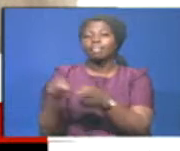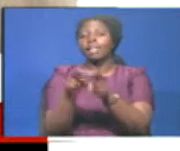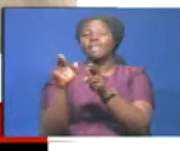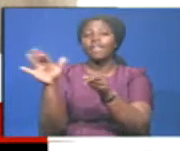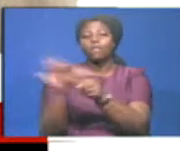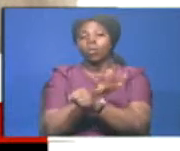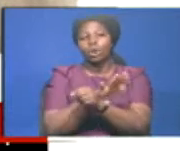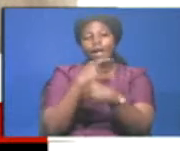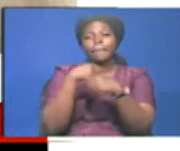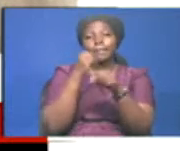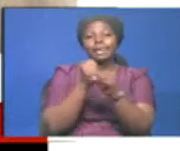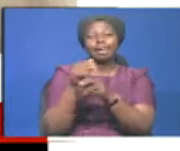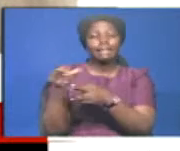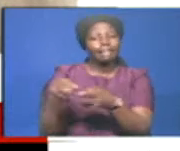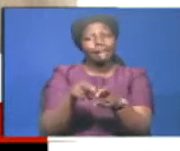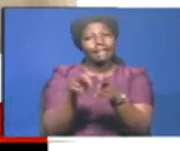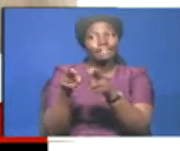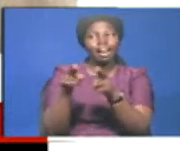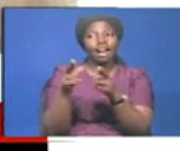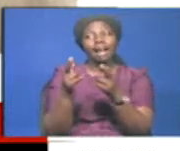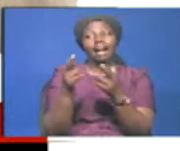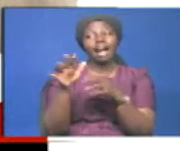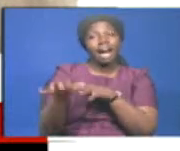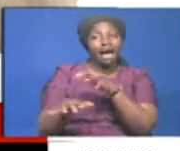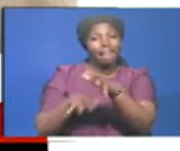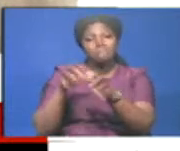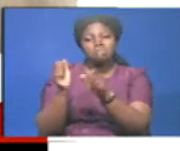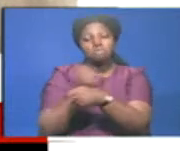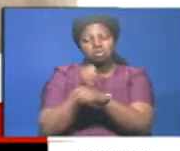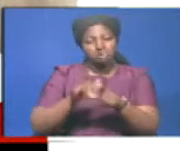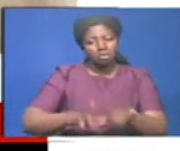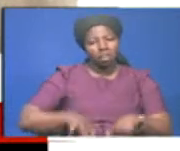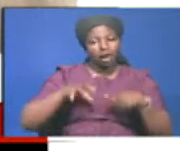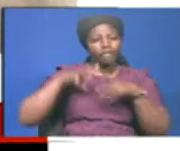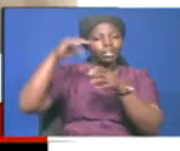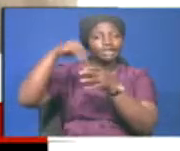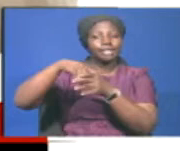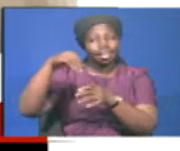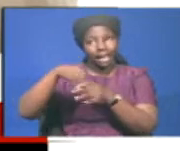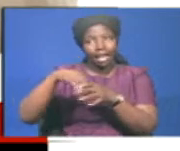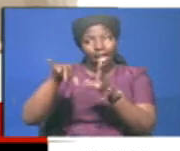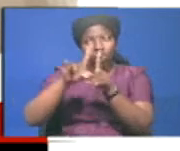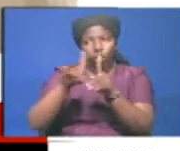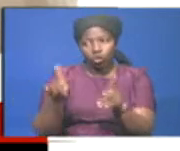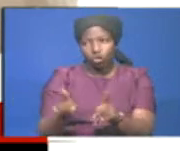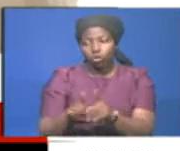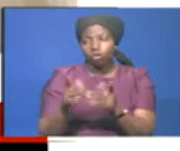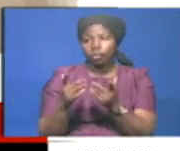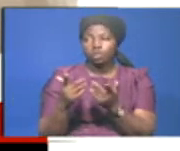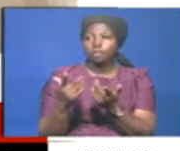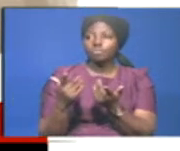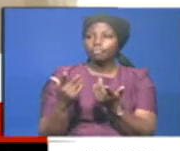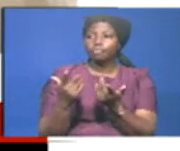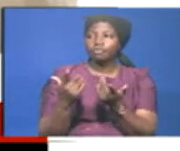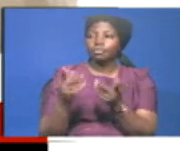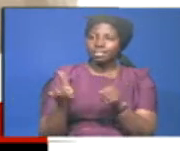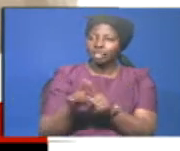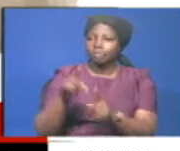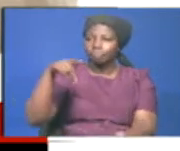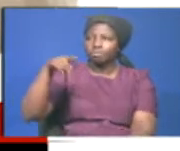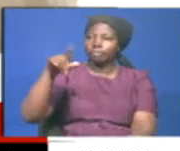kuwa wanyama hawezi ishi huko ndani. Na pia hiyo same plastic